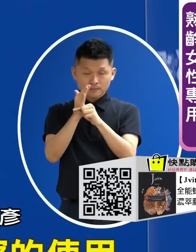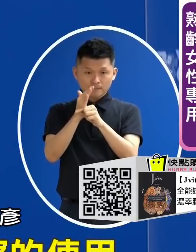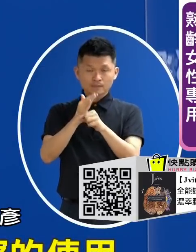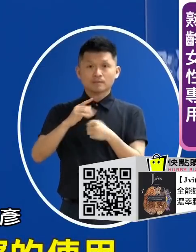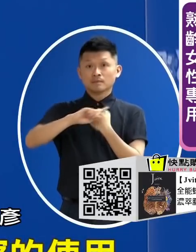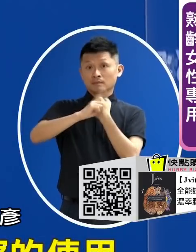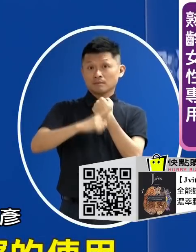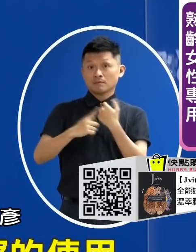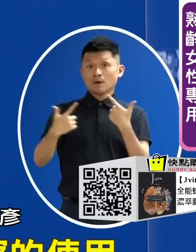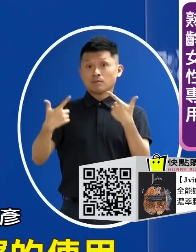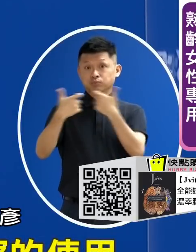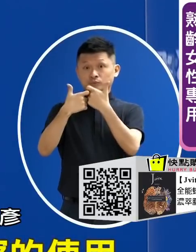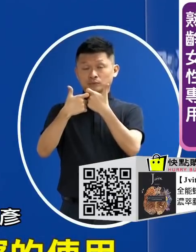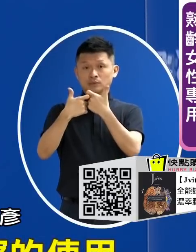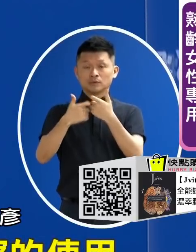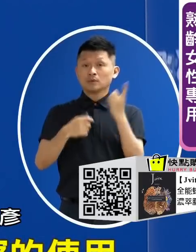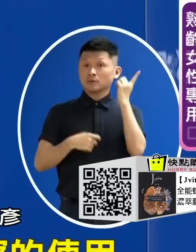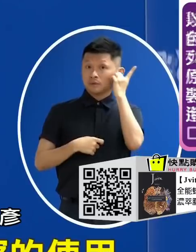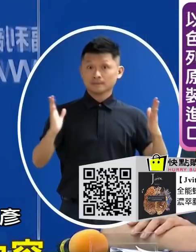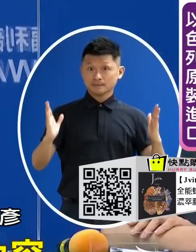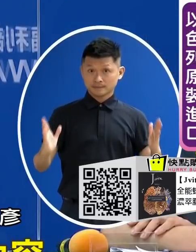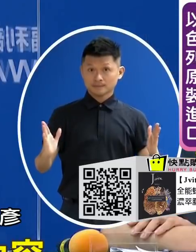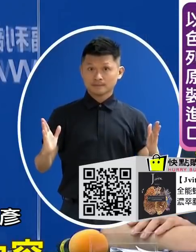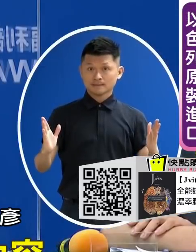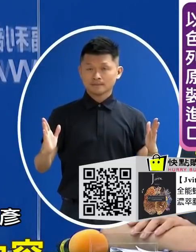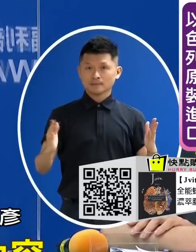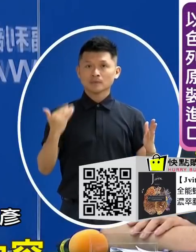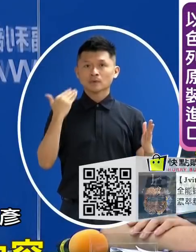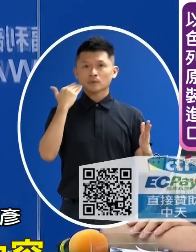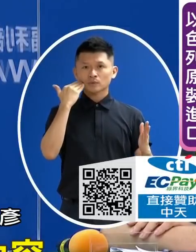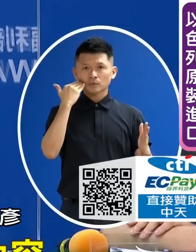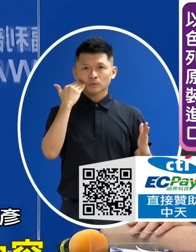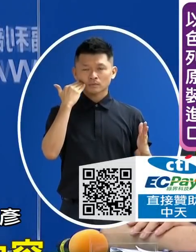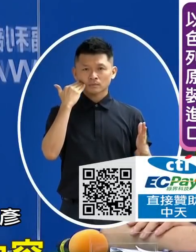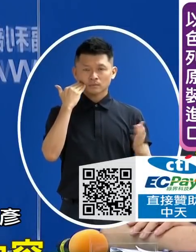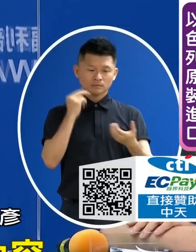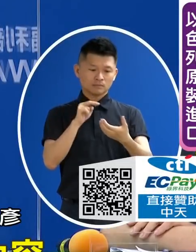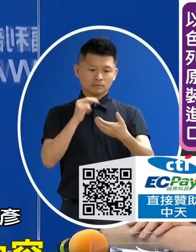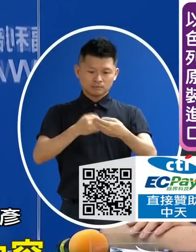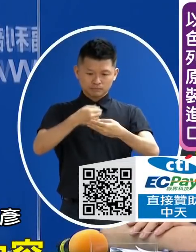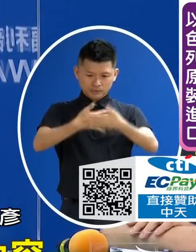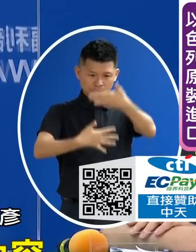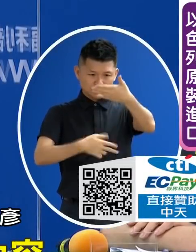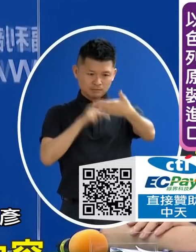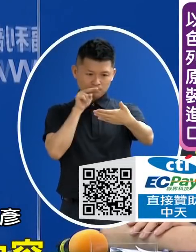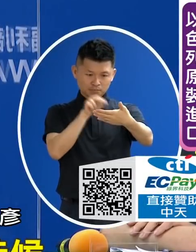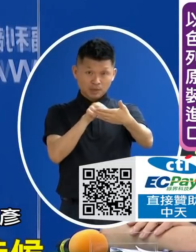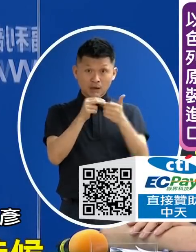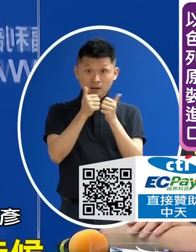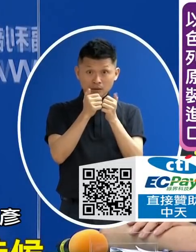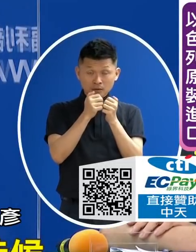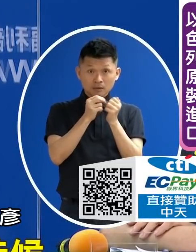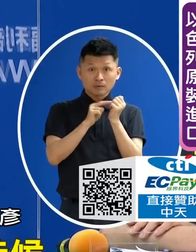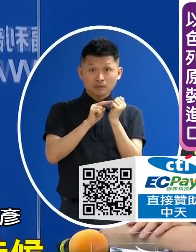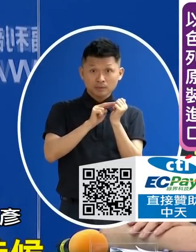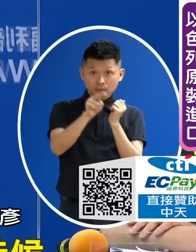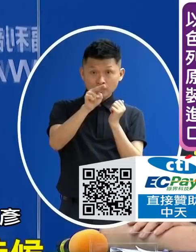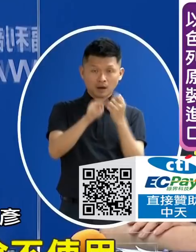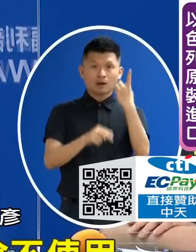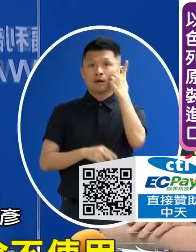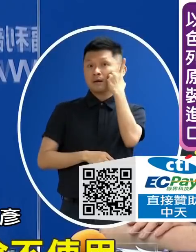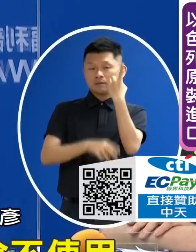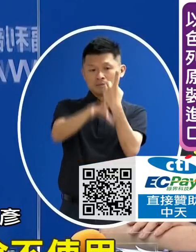的这个通讯监察的使用，如果有出现这个简讯的内容是实联制的内容的时